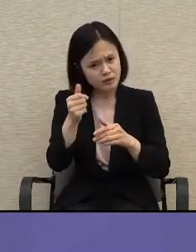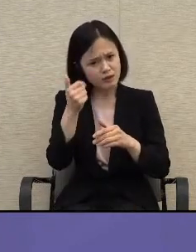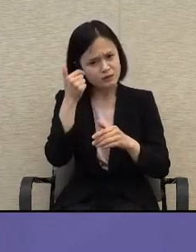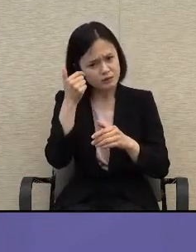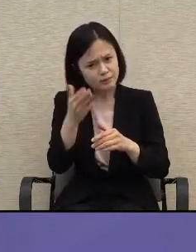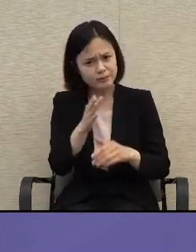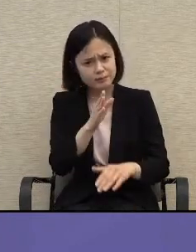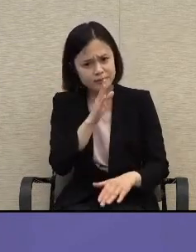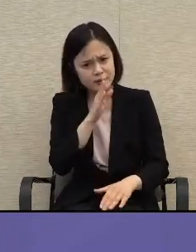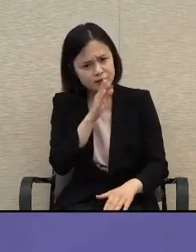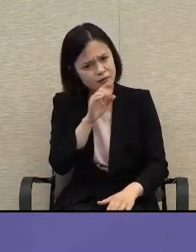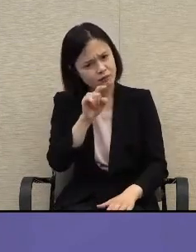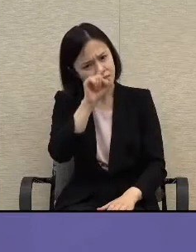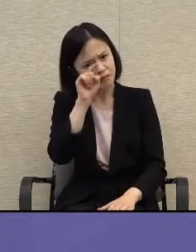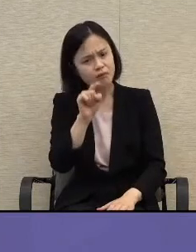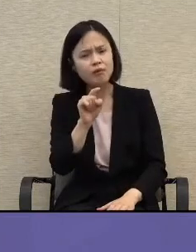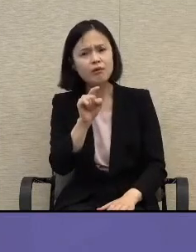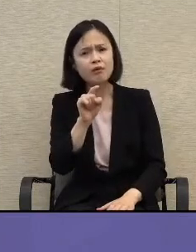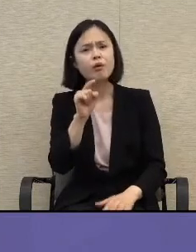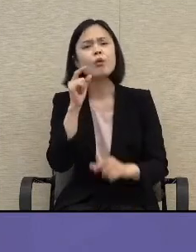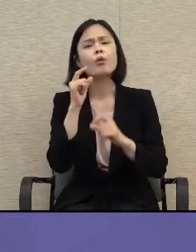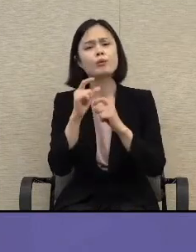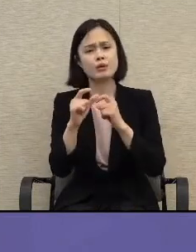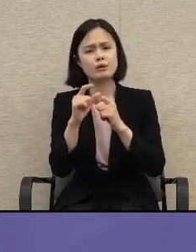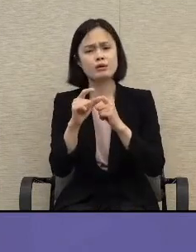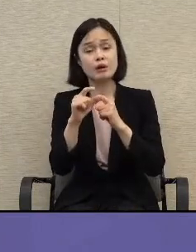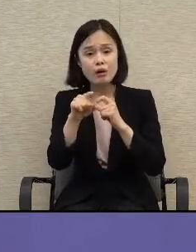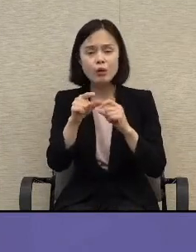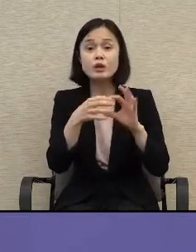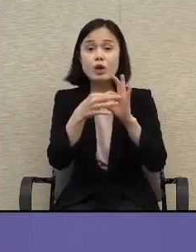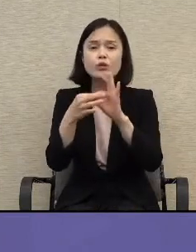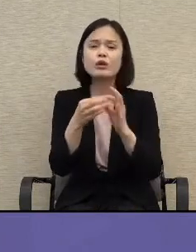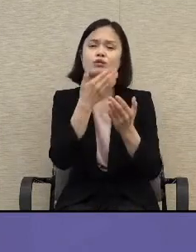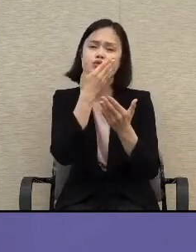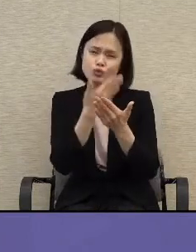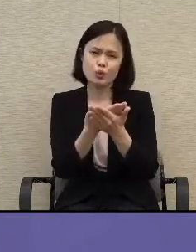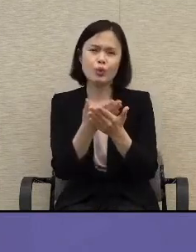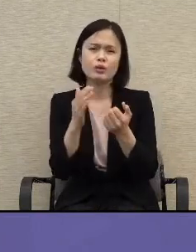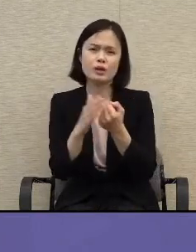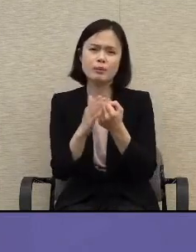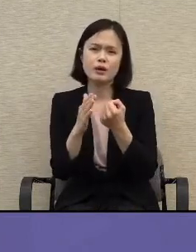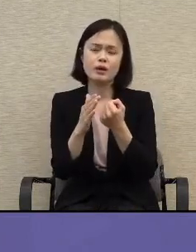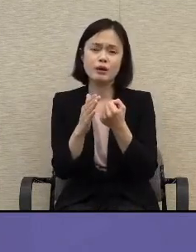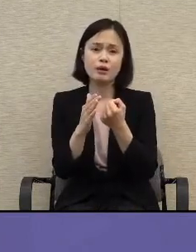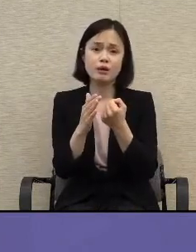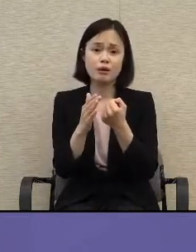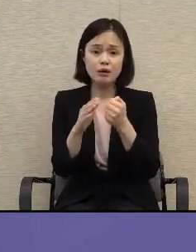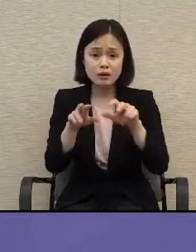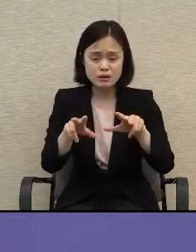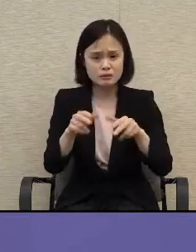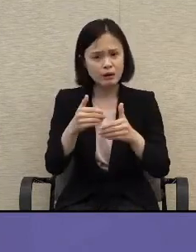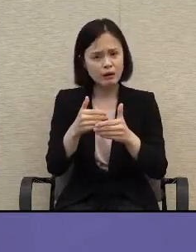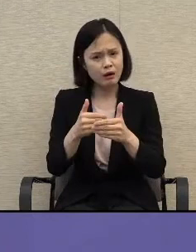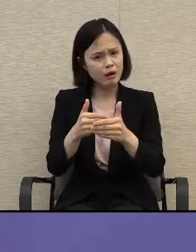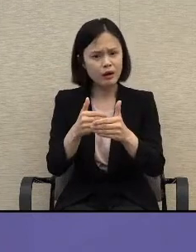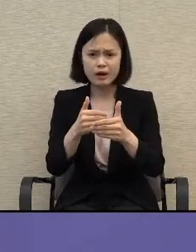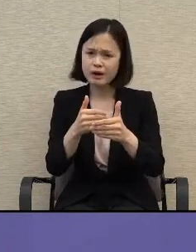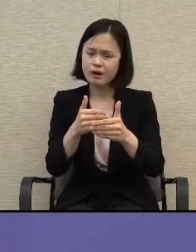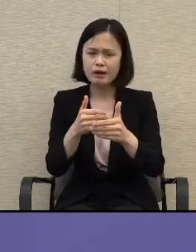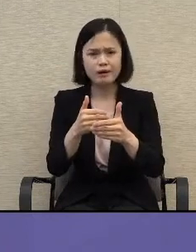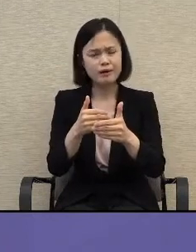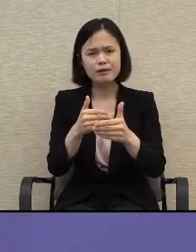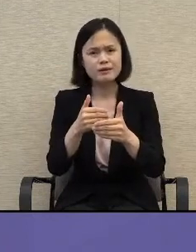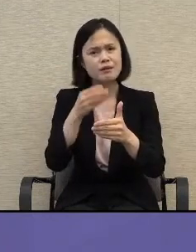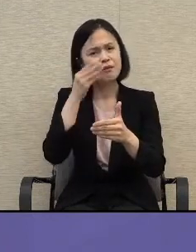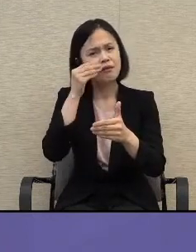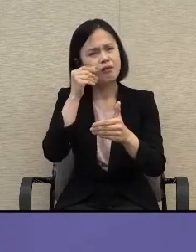수밖에 없을 것 같고, 모두가 중요하다고 이제 생각들은 하니까. 근데 이제 그게 제대로 이루어지지 않고 있다라는 게 이제 답인 것이죠.